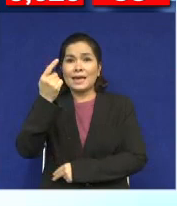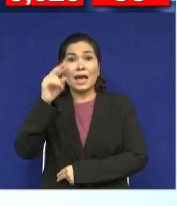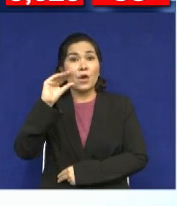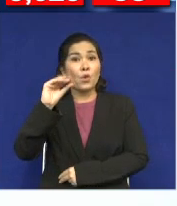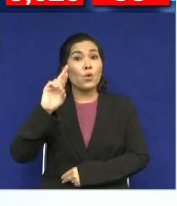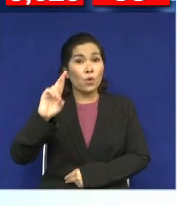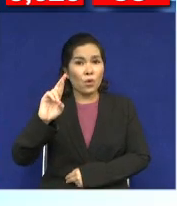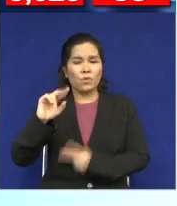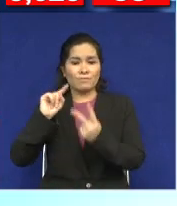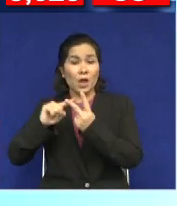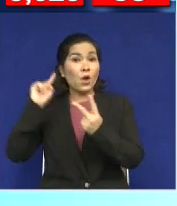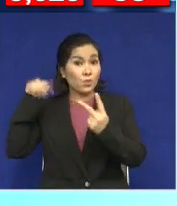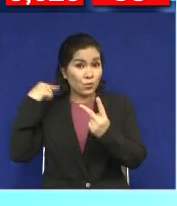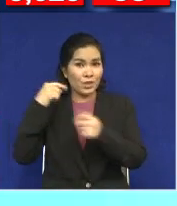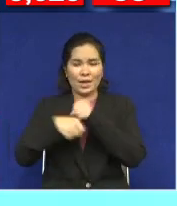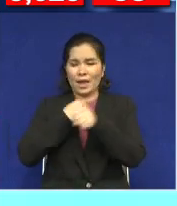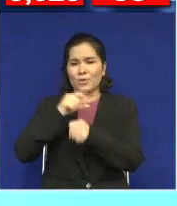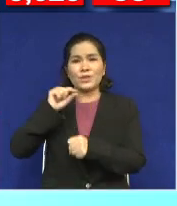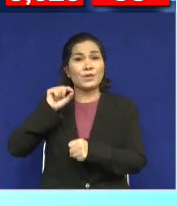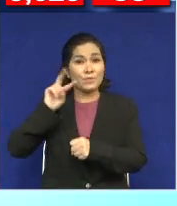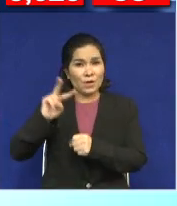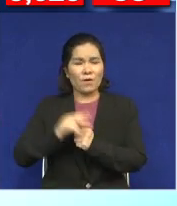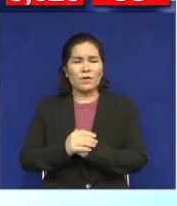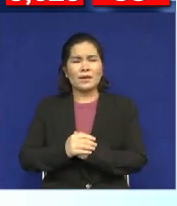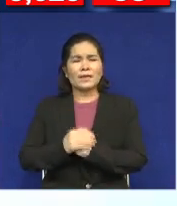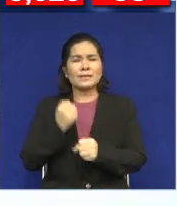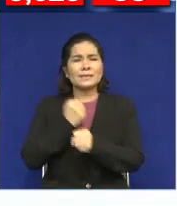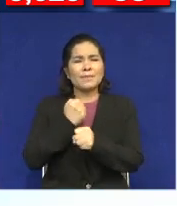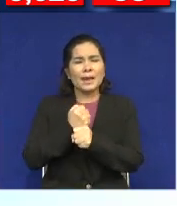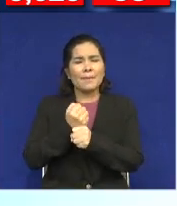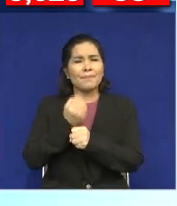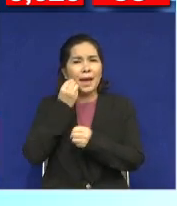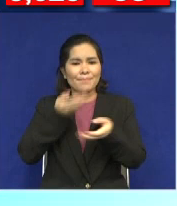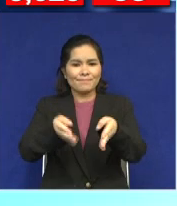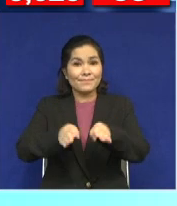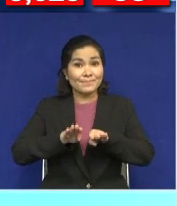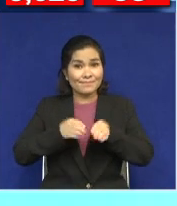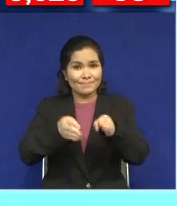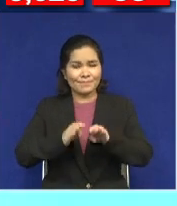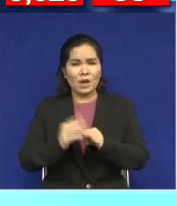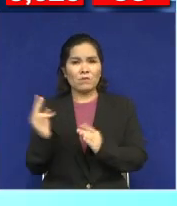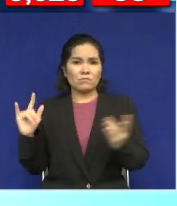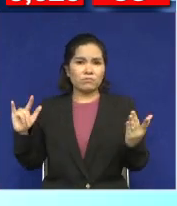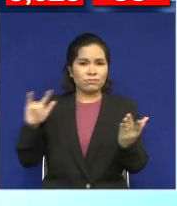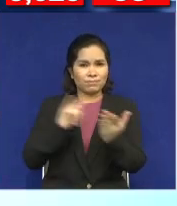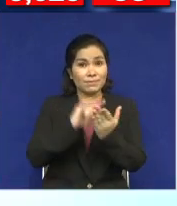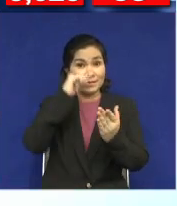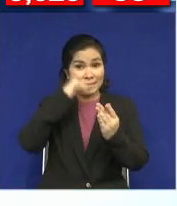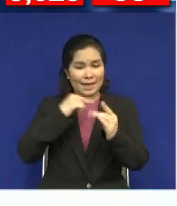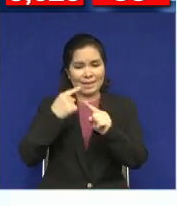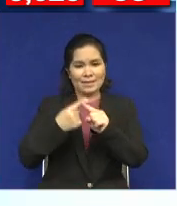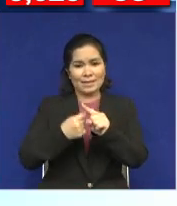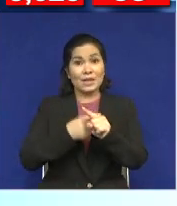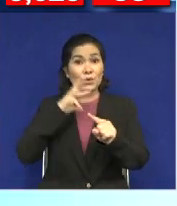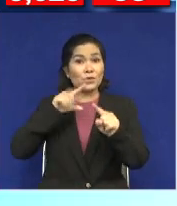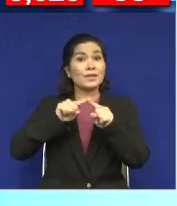เป็นเพศหญิงอายุ22ปีอาชีพแม่บ้านค่ะทั้ง2รายนะคะเดินทางถึงไทยในวันที่9มิถุนายนเ